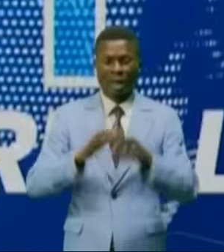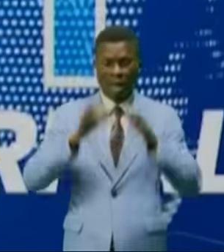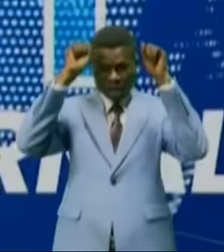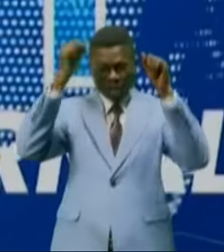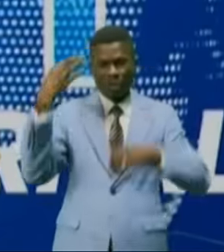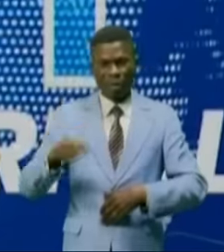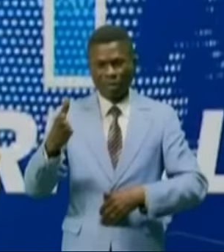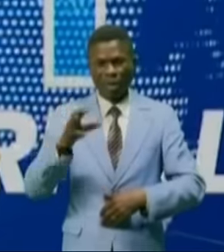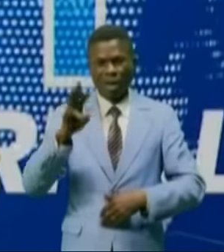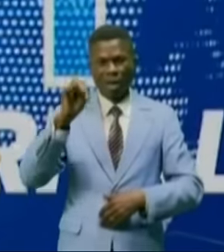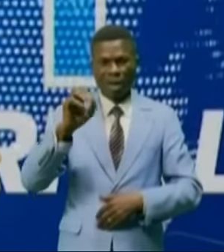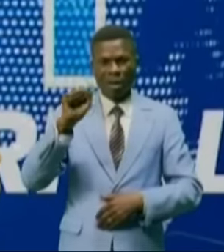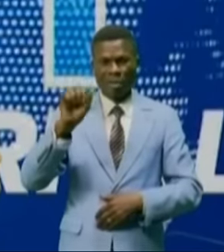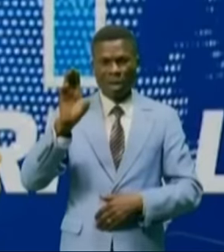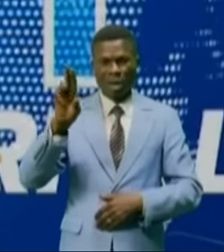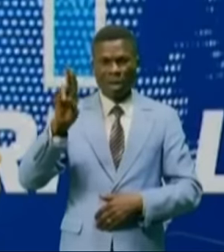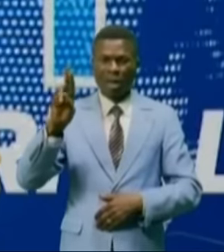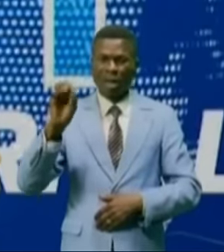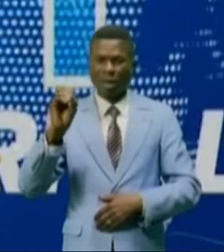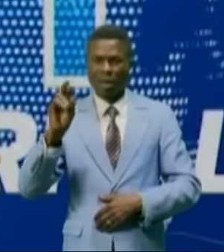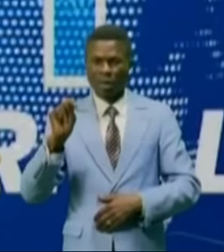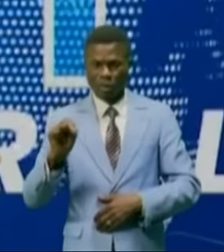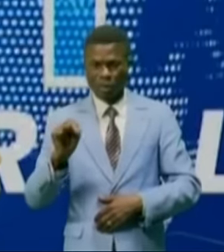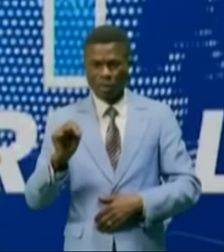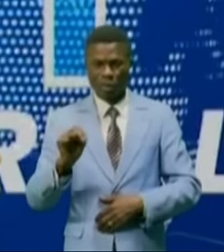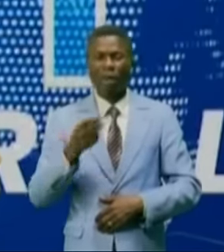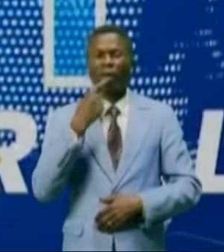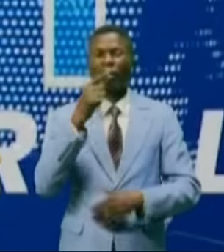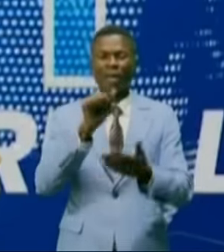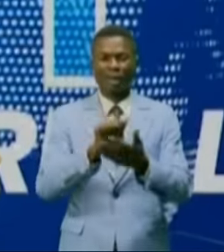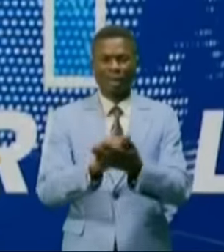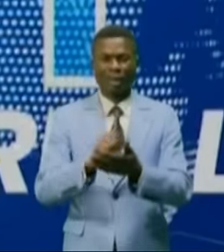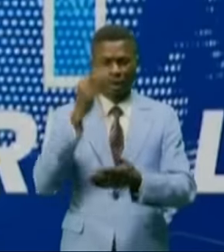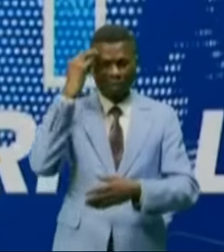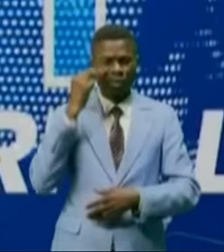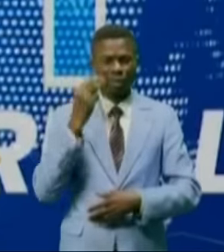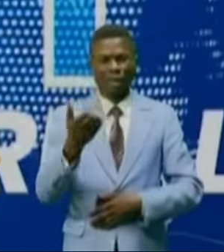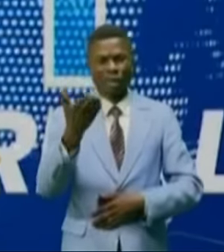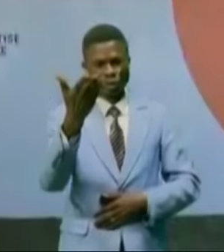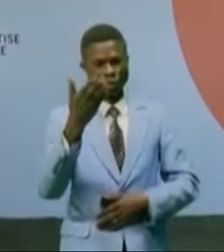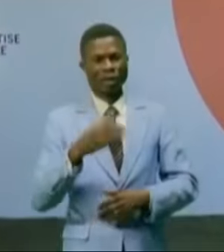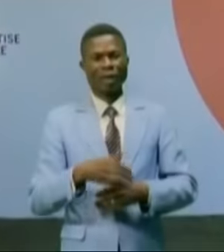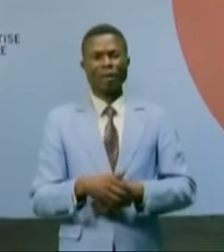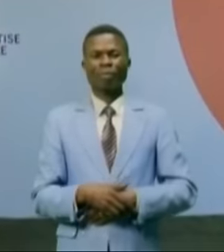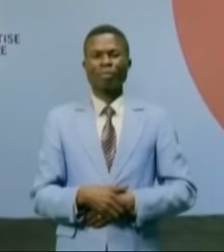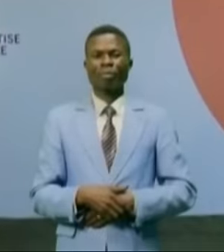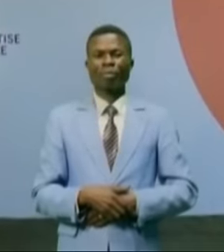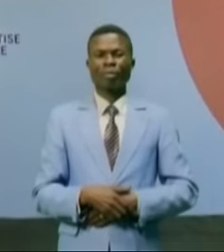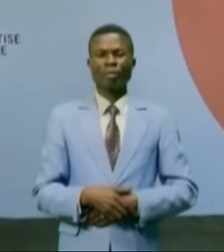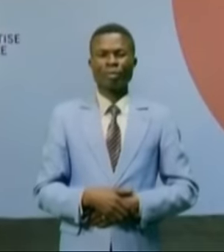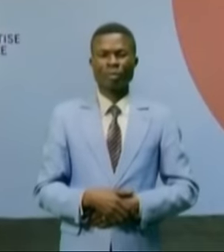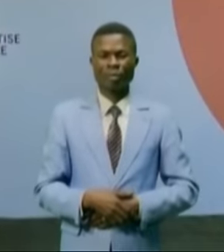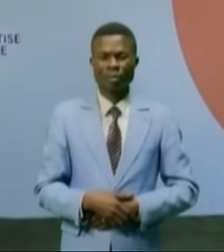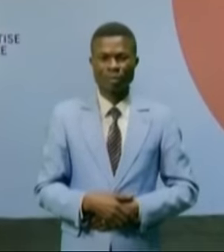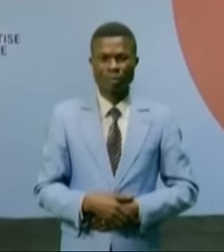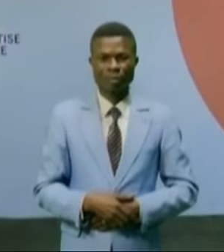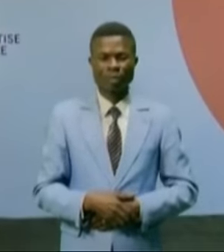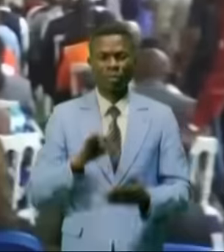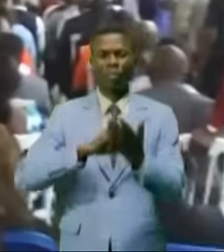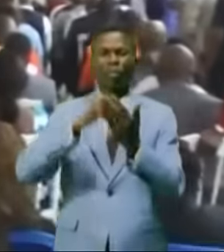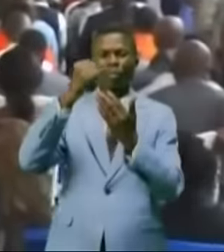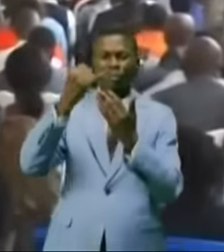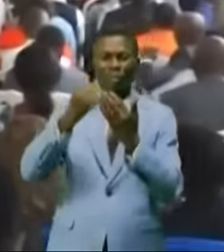Muyaya, ministre et notable de ce coin de la capitale. Reportage Gaëtan Magalano. C'est un projet